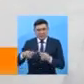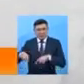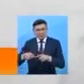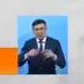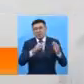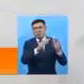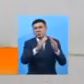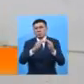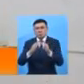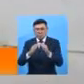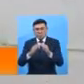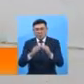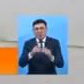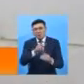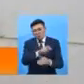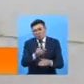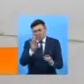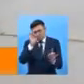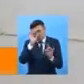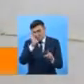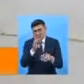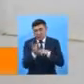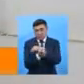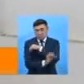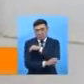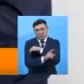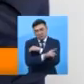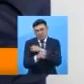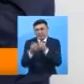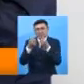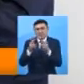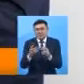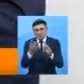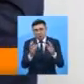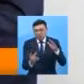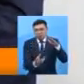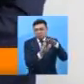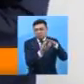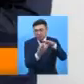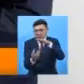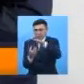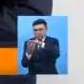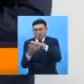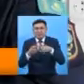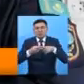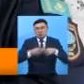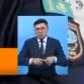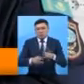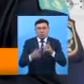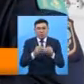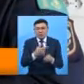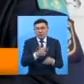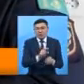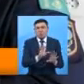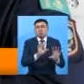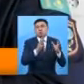семей, относящихся к социально уязвимой категории населения. В прошлом году специальными устройствами были оборудованы около 540 жилых домов.